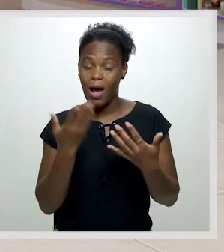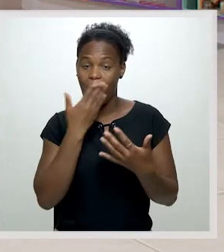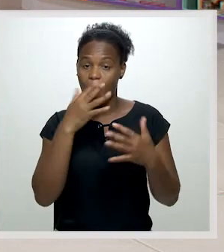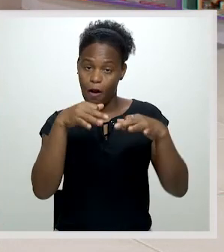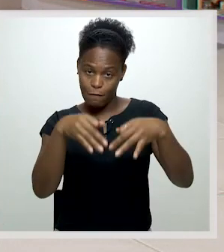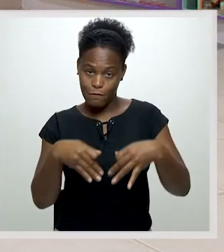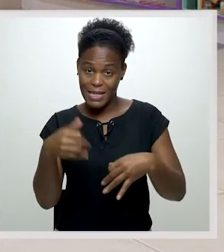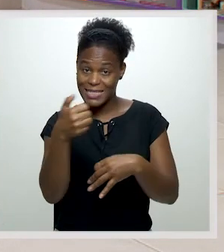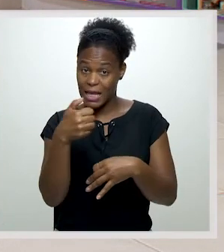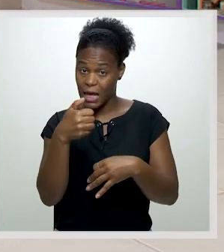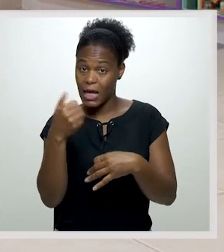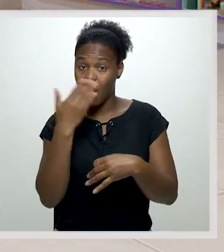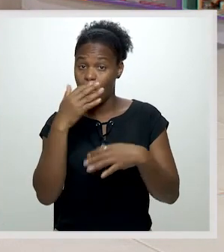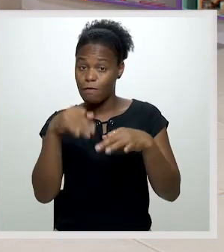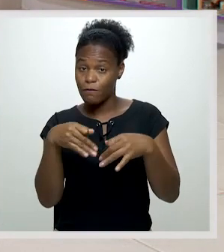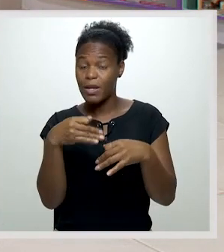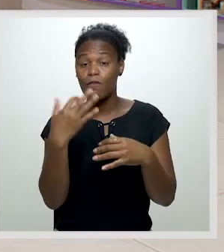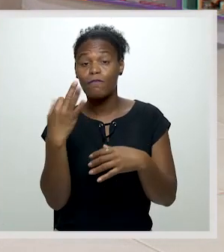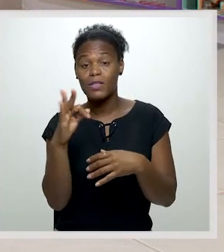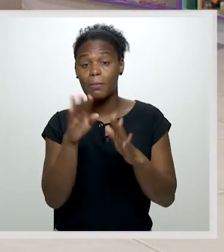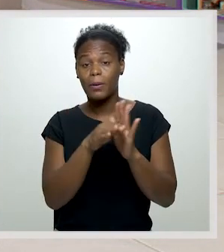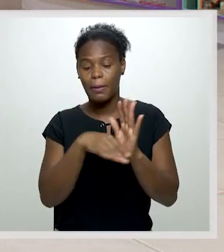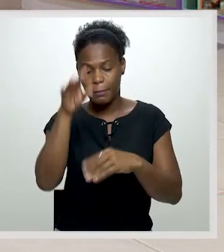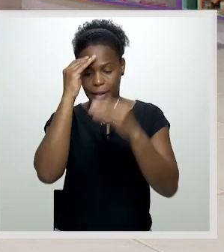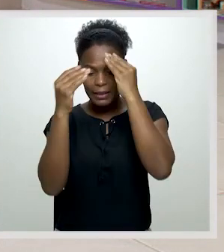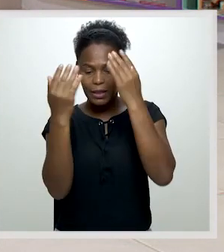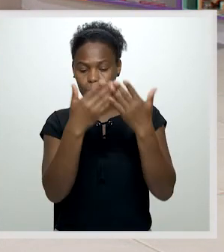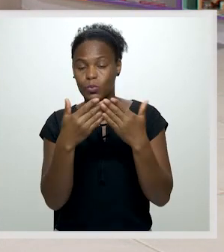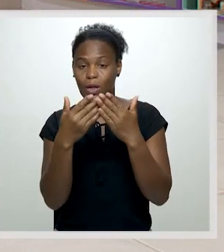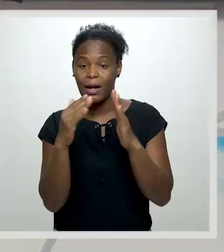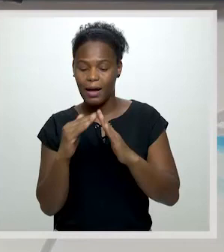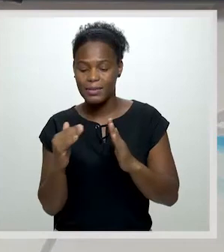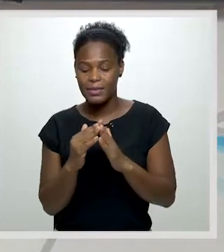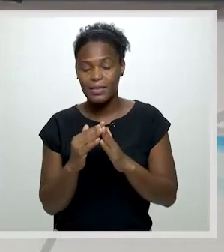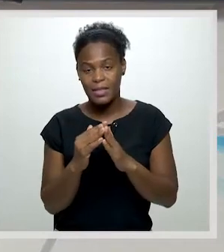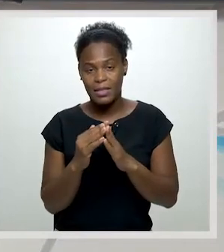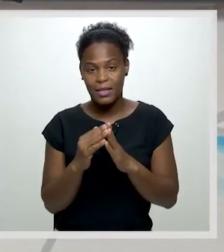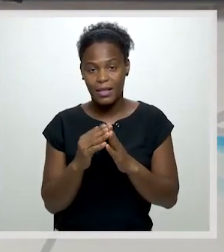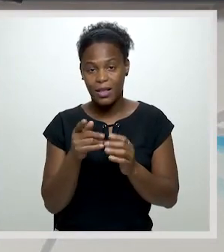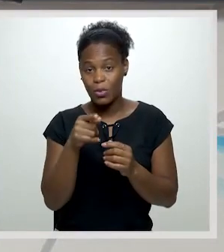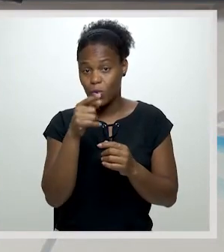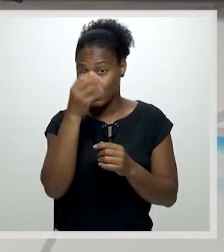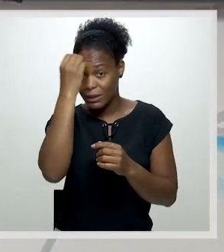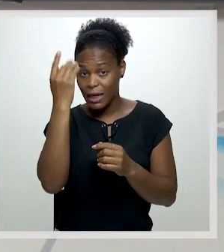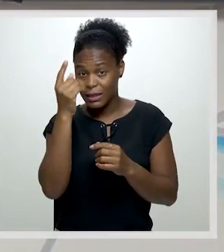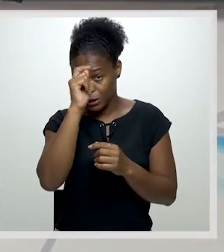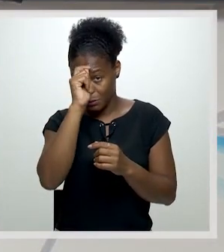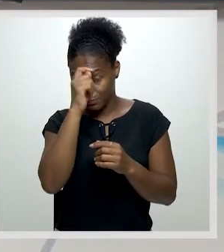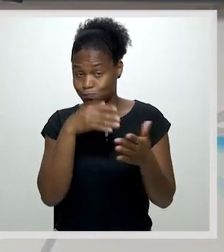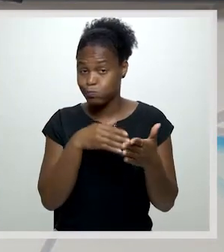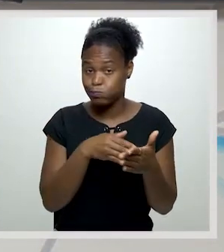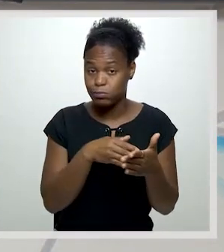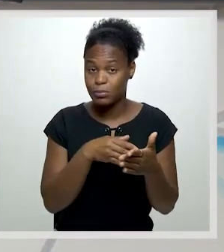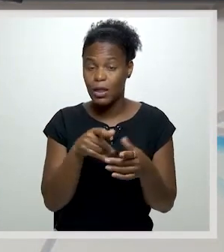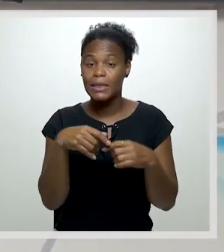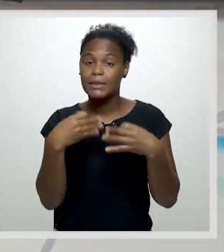notre 5e cours de français du programme Aprender a estudar em casa. N'oublie pas de respecter les gestes barrières,